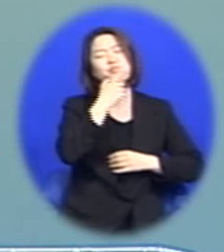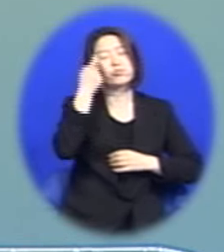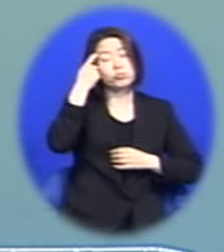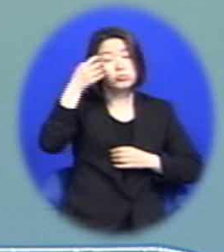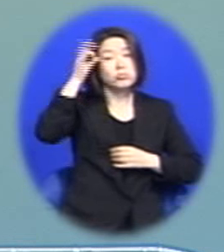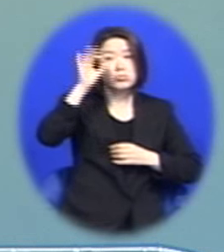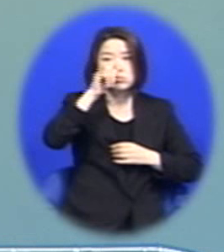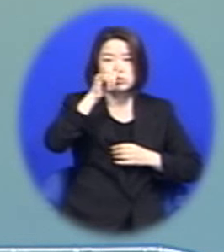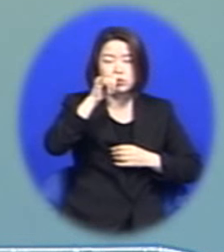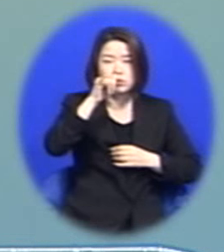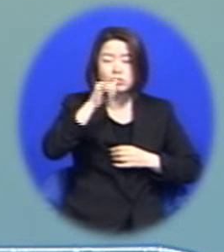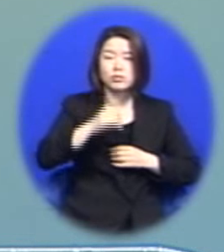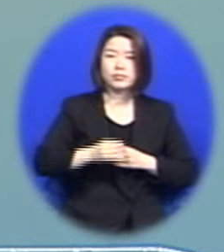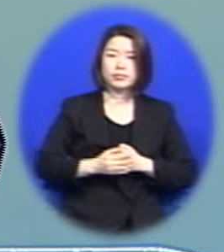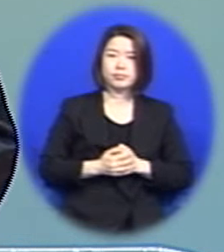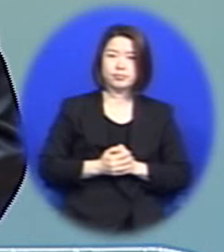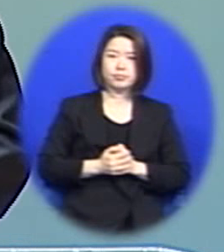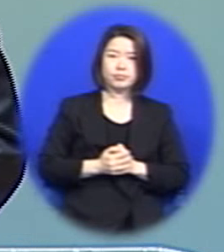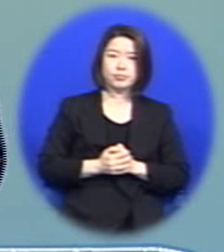들어요